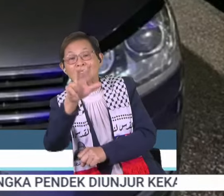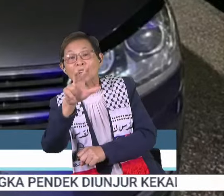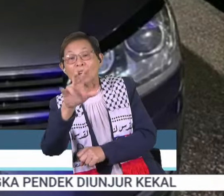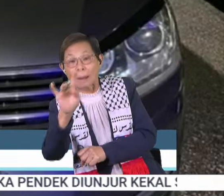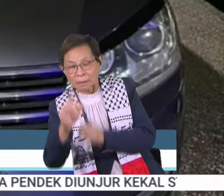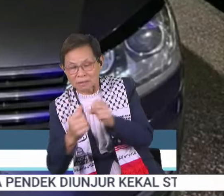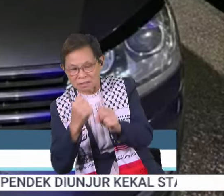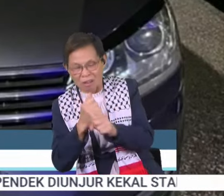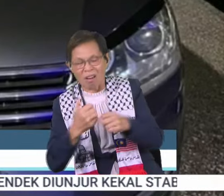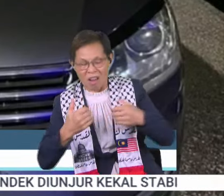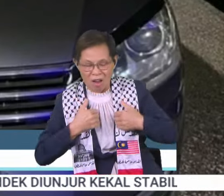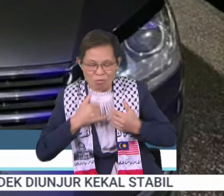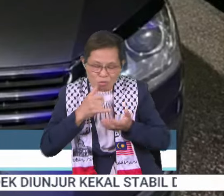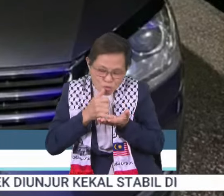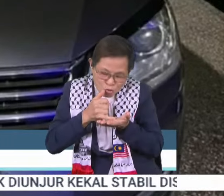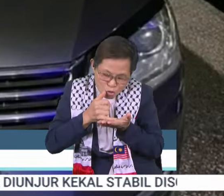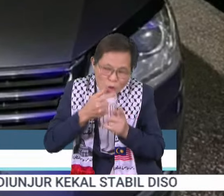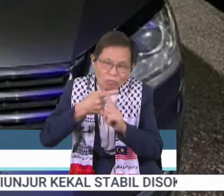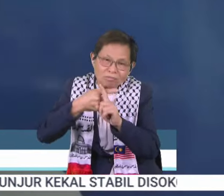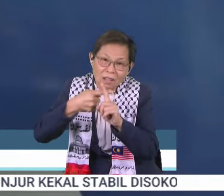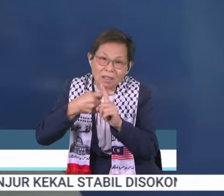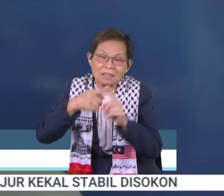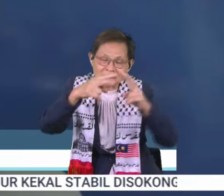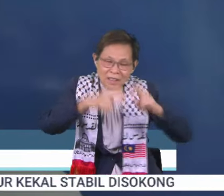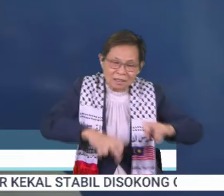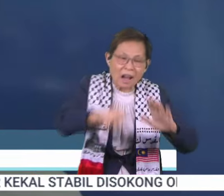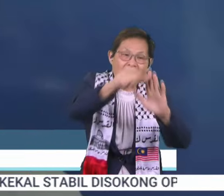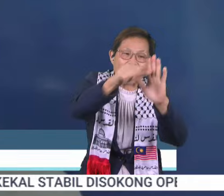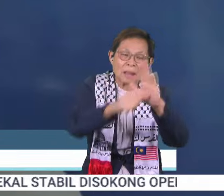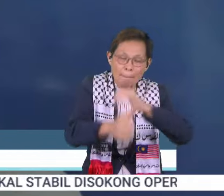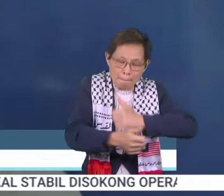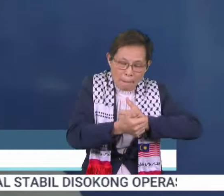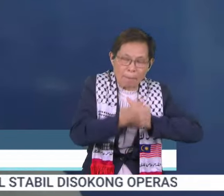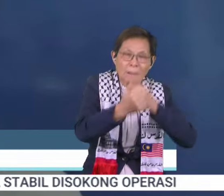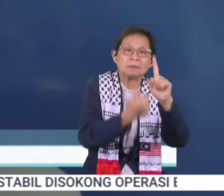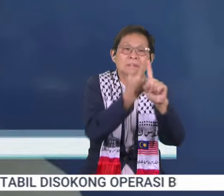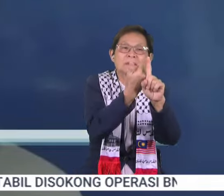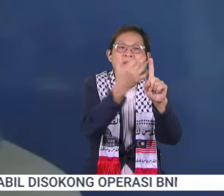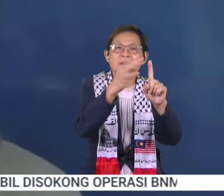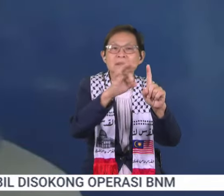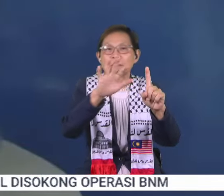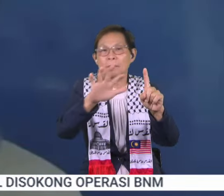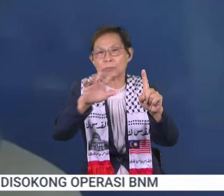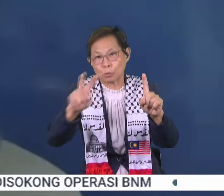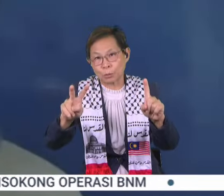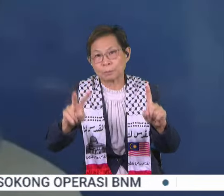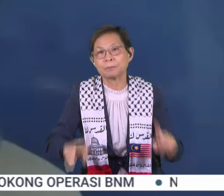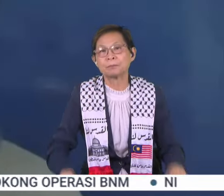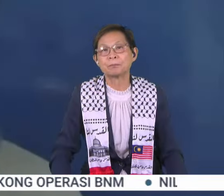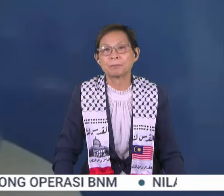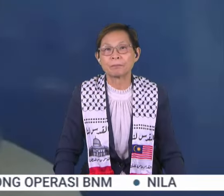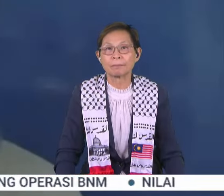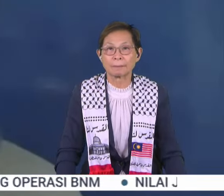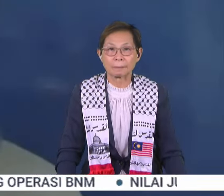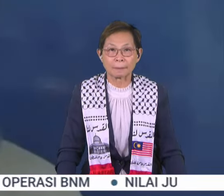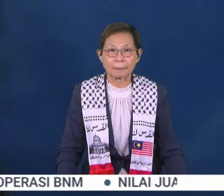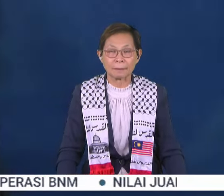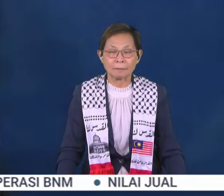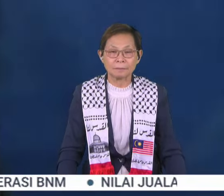juga positif dadah. Kes disiasat di bawah Akta Dadah Berbahaya 1952.